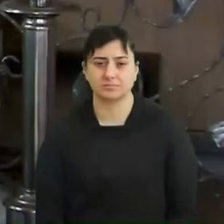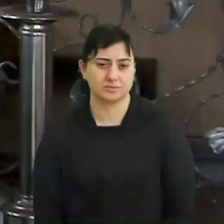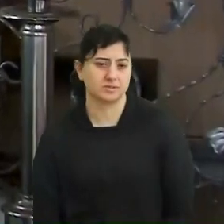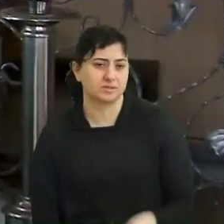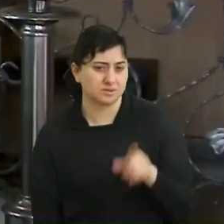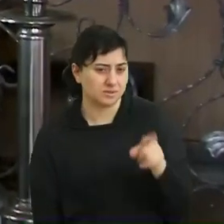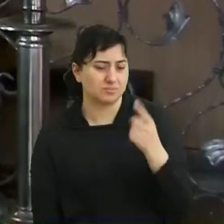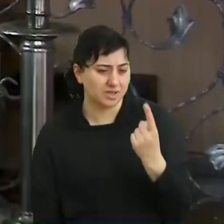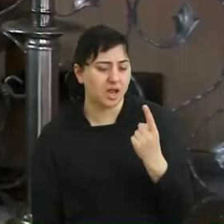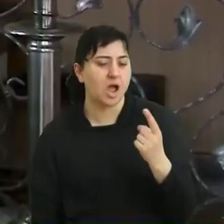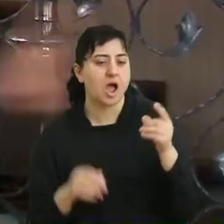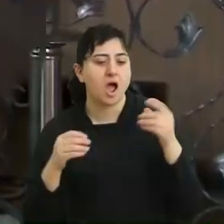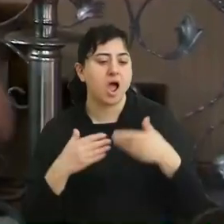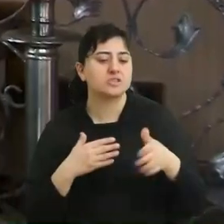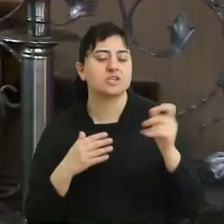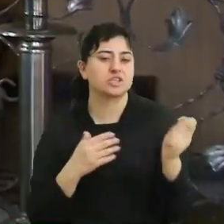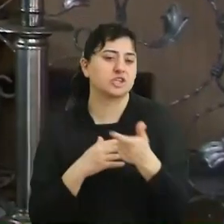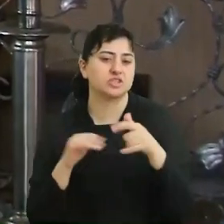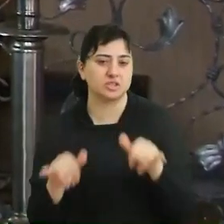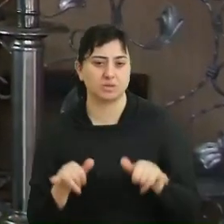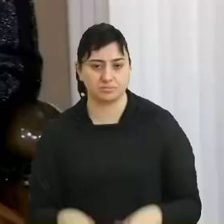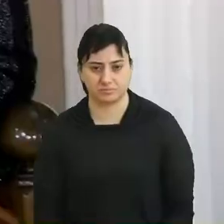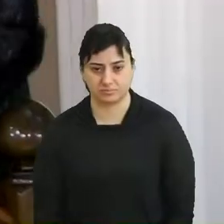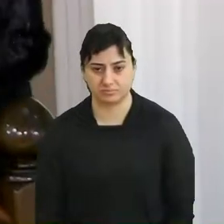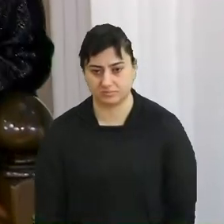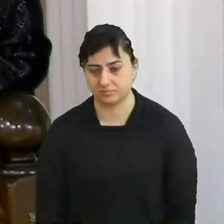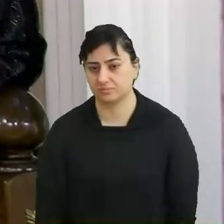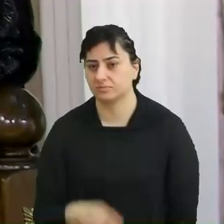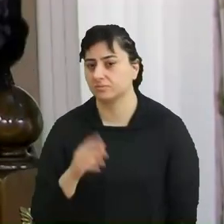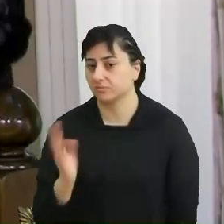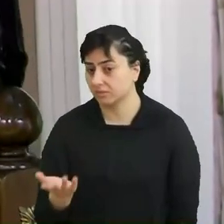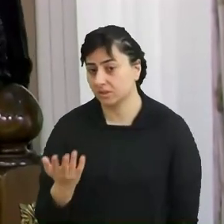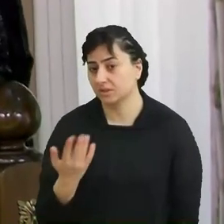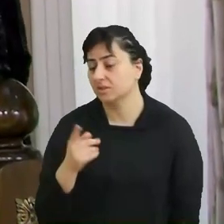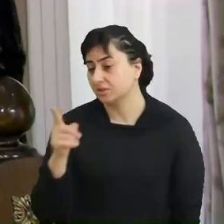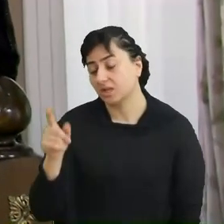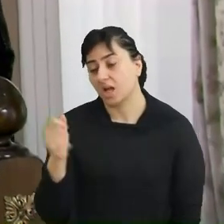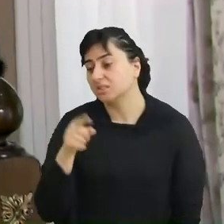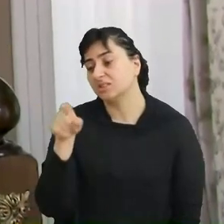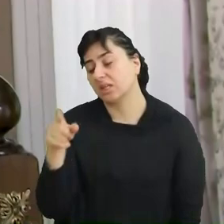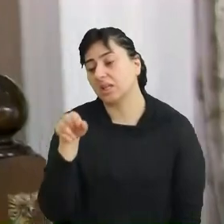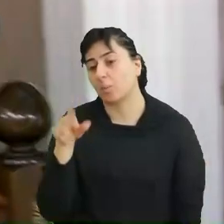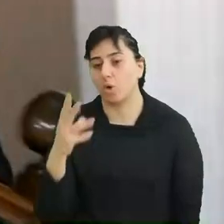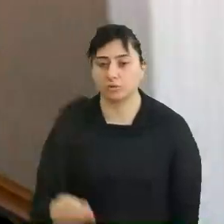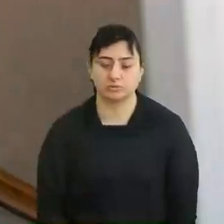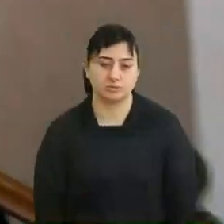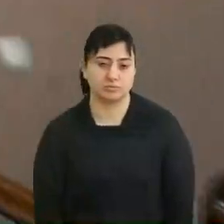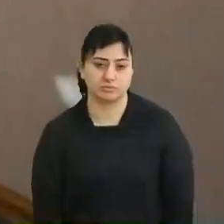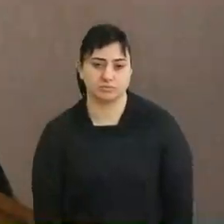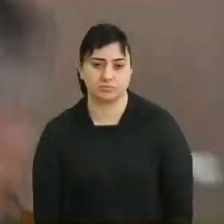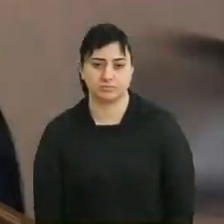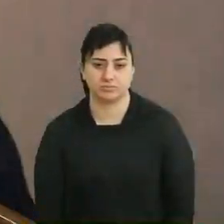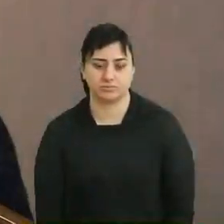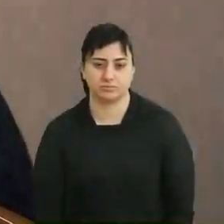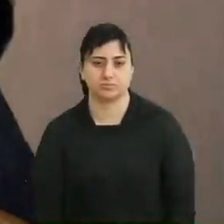Sen bir kere akışına değil, hep kaçışına bırakırsın Serpil Hanım. Senden kaçan senin gibi olsun Kemal'im. Öyle mi?